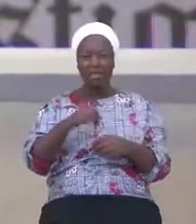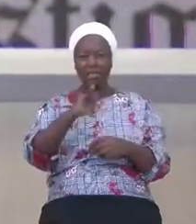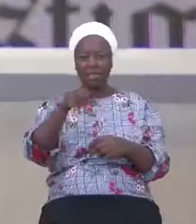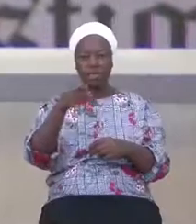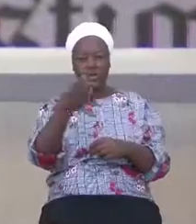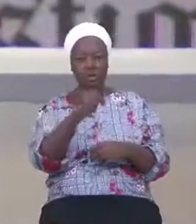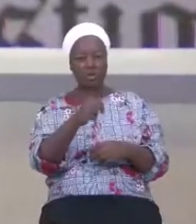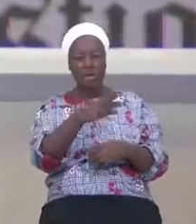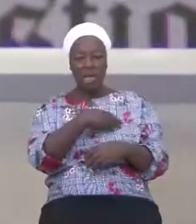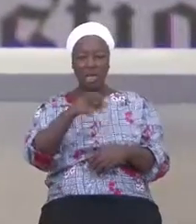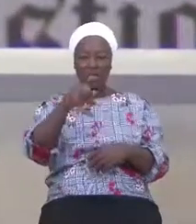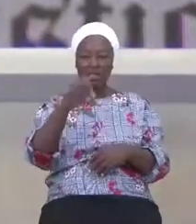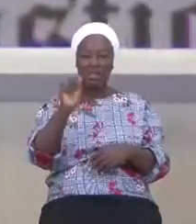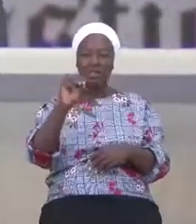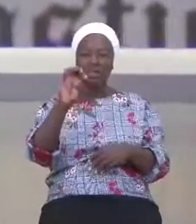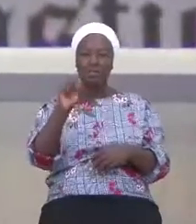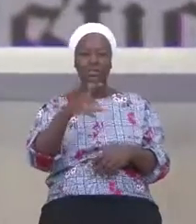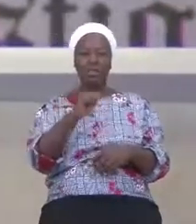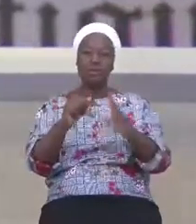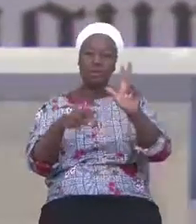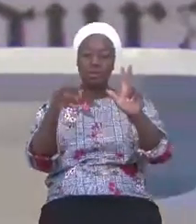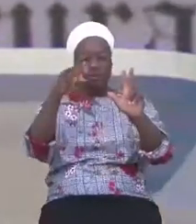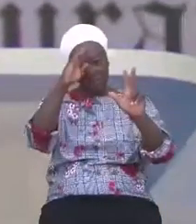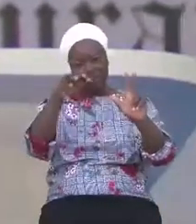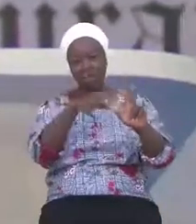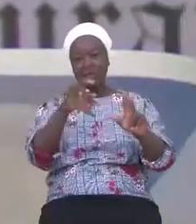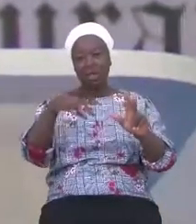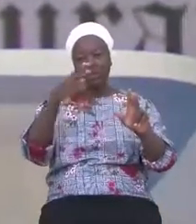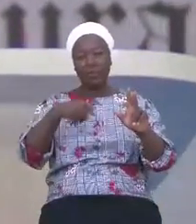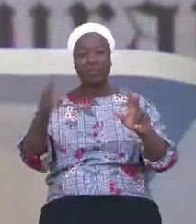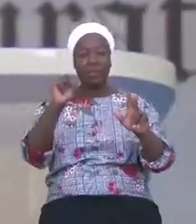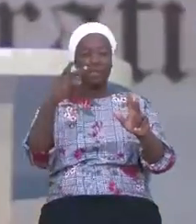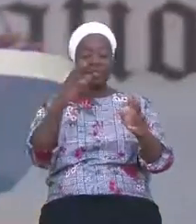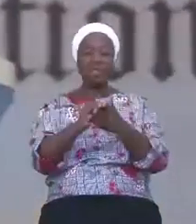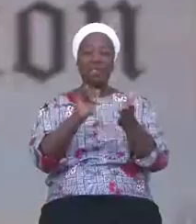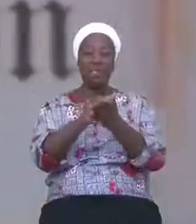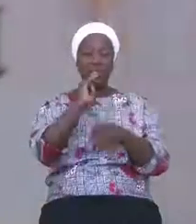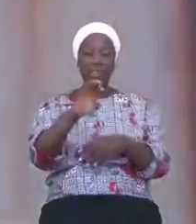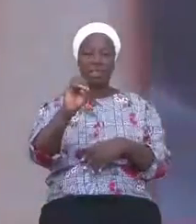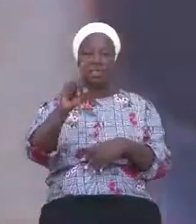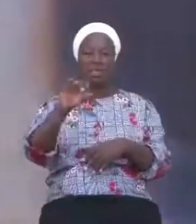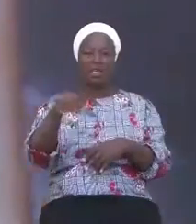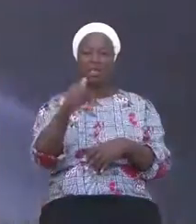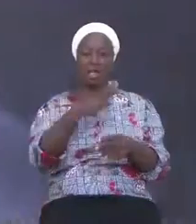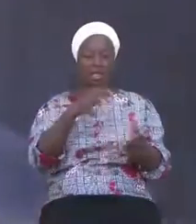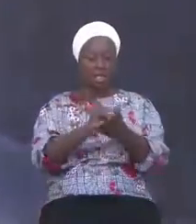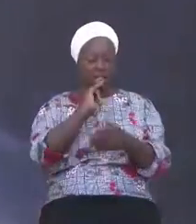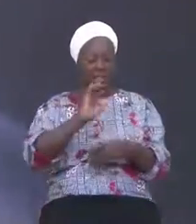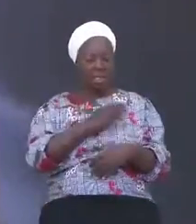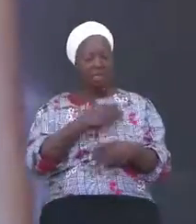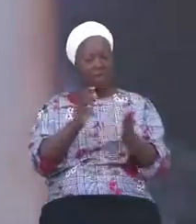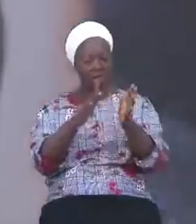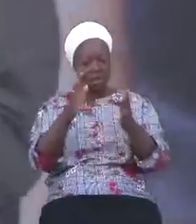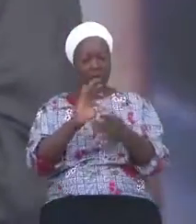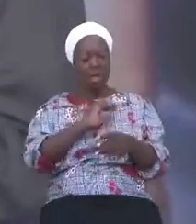et Jacques, les trois également pouvaient voir, ça c'est Élie, et ça c'est notre Jésus, notre